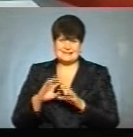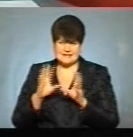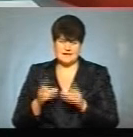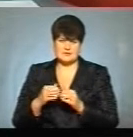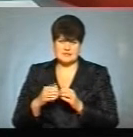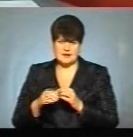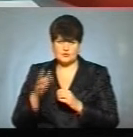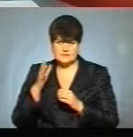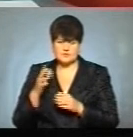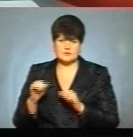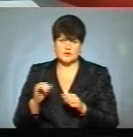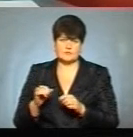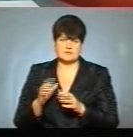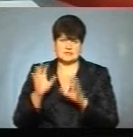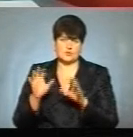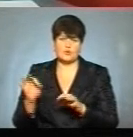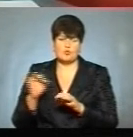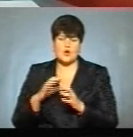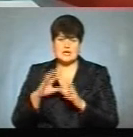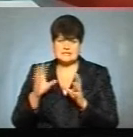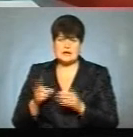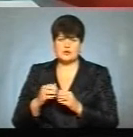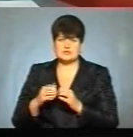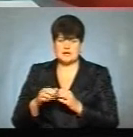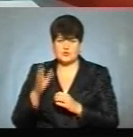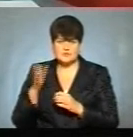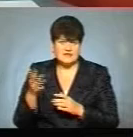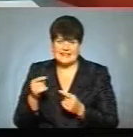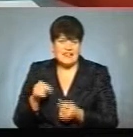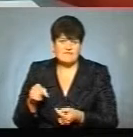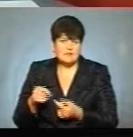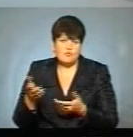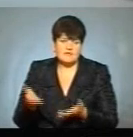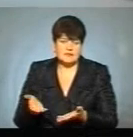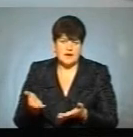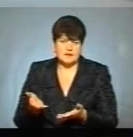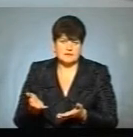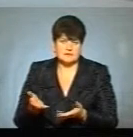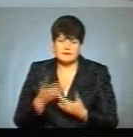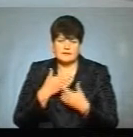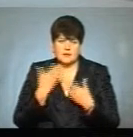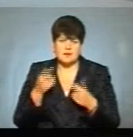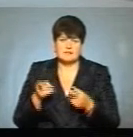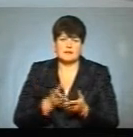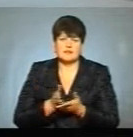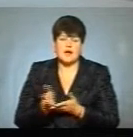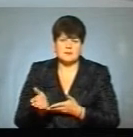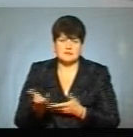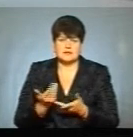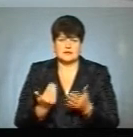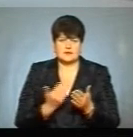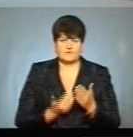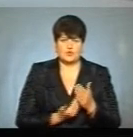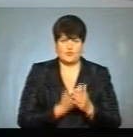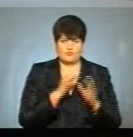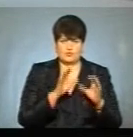законом про загально-середню освіту, який не відповідає і немає тих напрямків, які є в новому